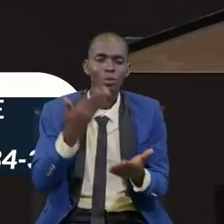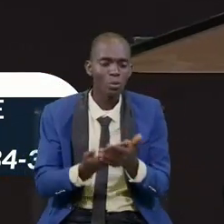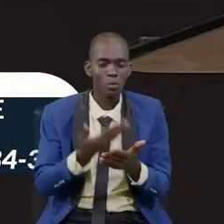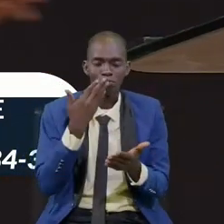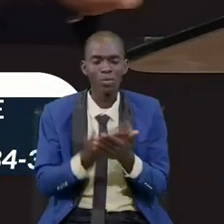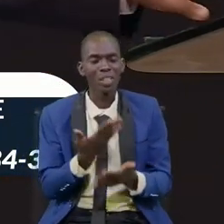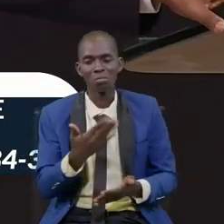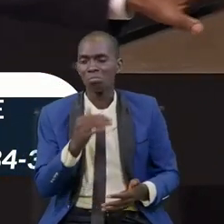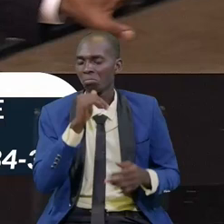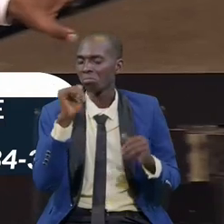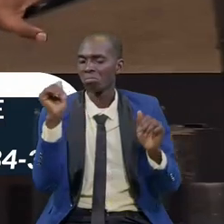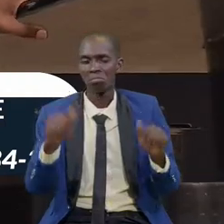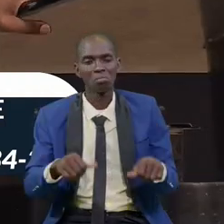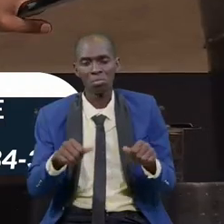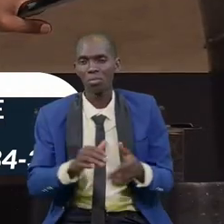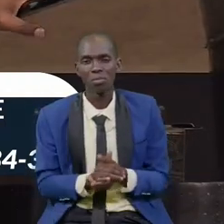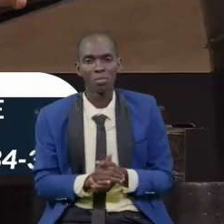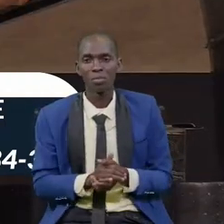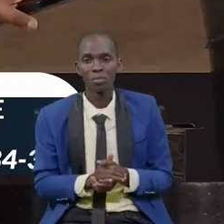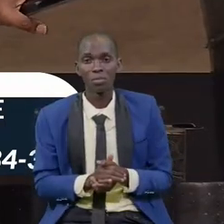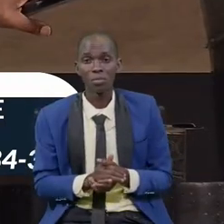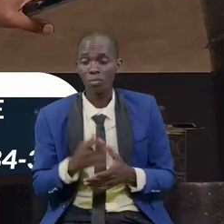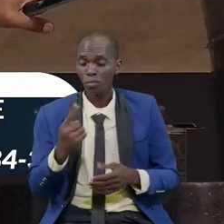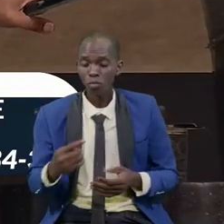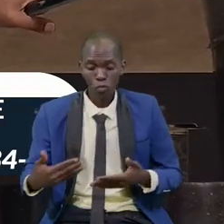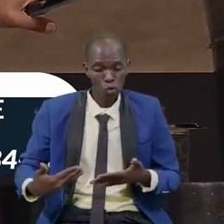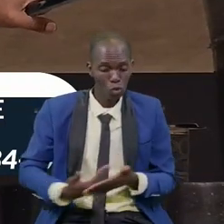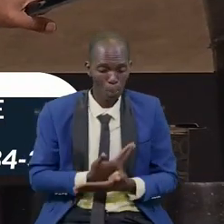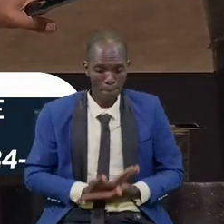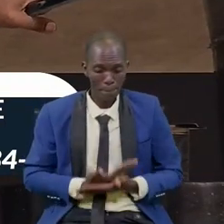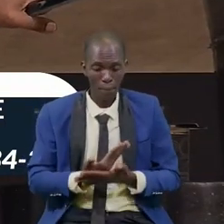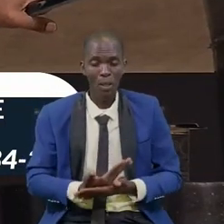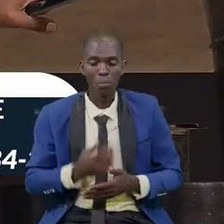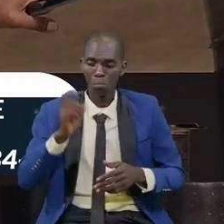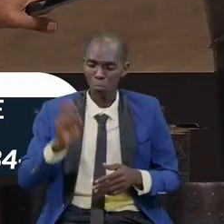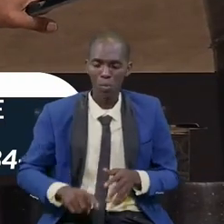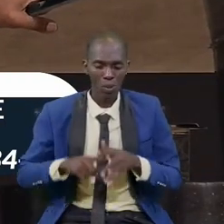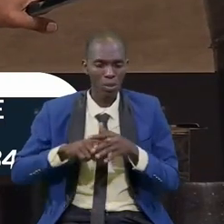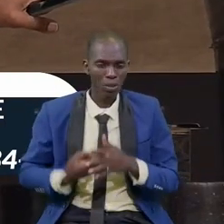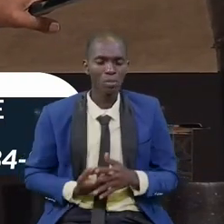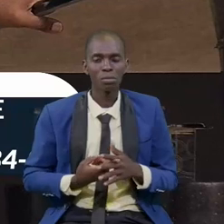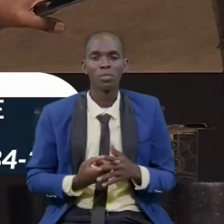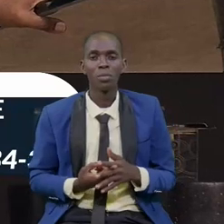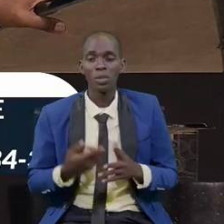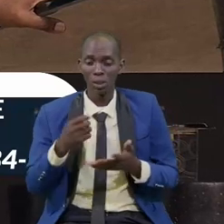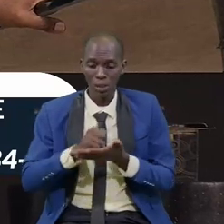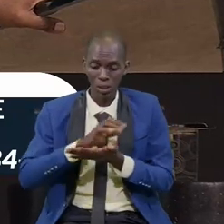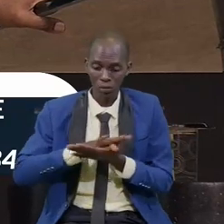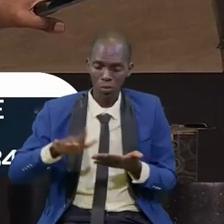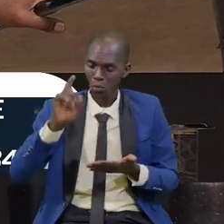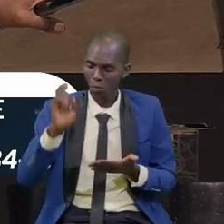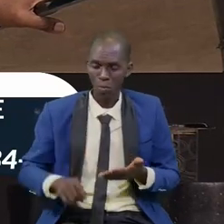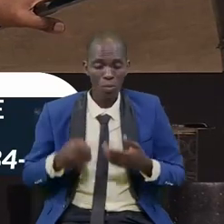de bonnes choses. La régénération doit avoir lieu. Le salut doit avoir lieu. La